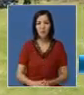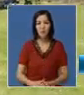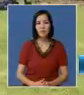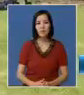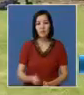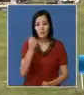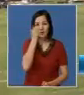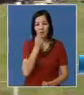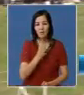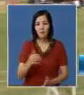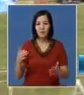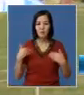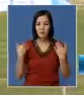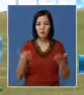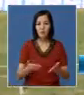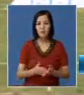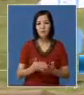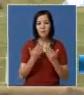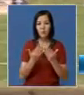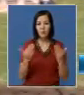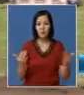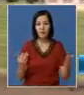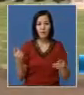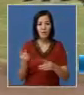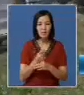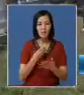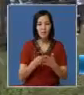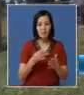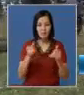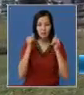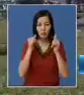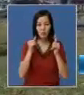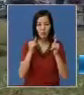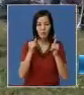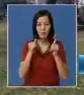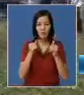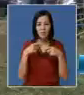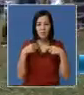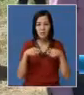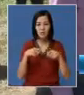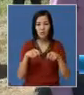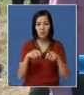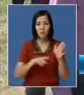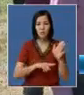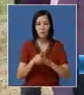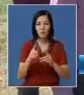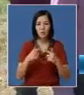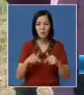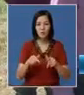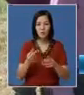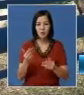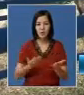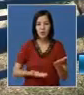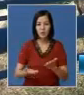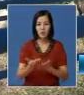Еламан, жеңіс құтты болсын. Шара соңы көрмеге ұласып, алғаш рет асыл тұқымды малдың аукцион өтті. Ұйымдастырушылардың айтуынша, одан түскен